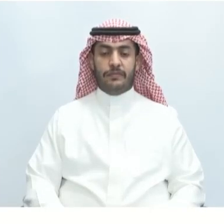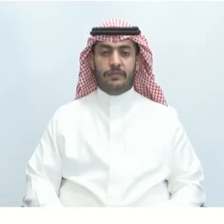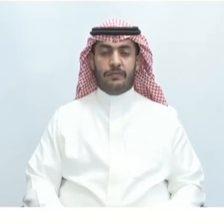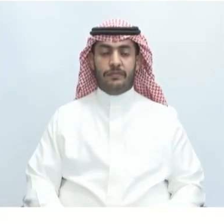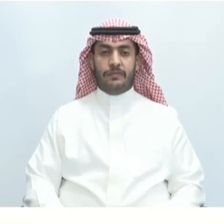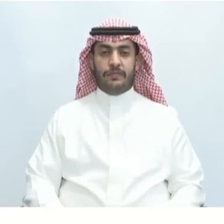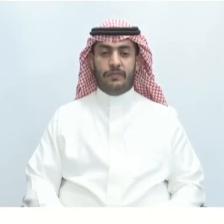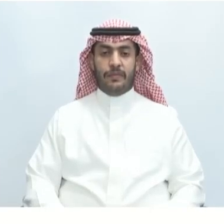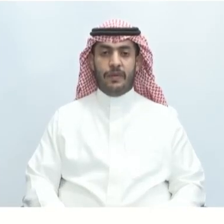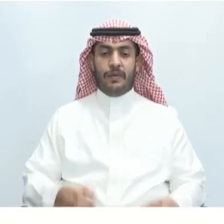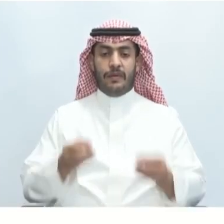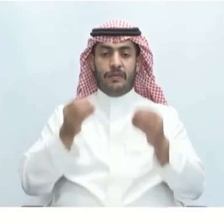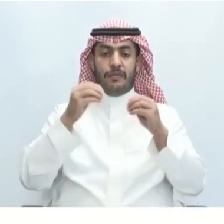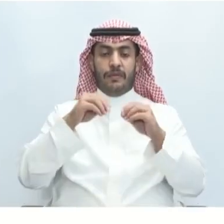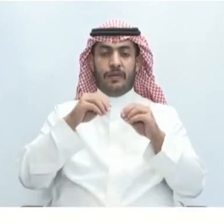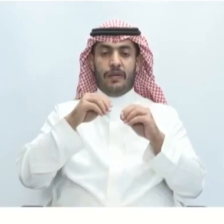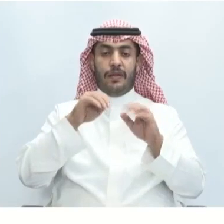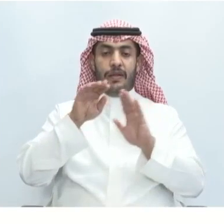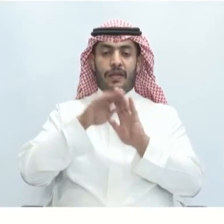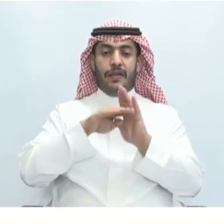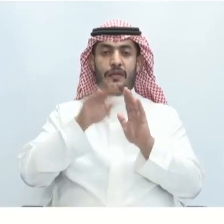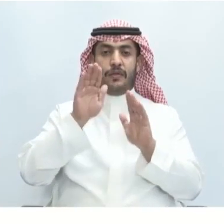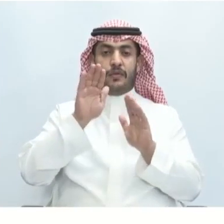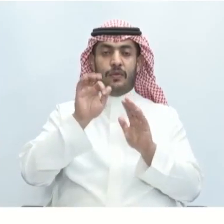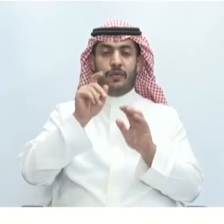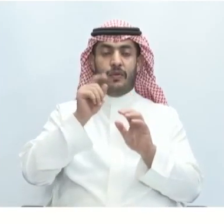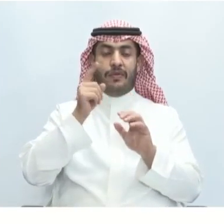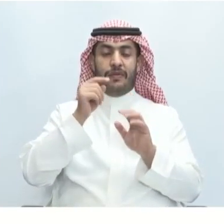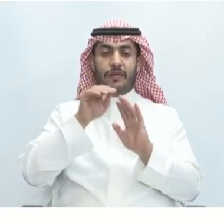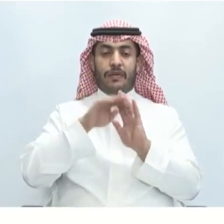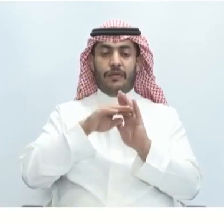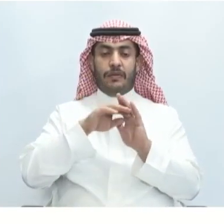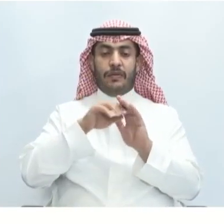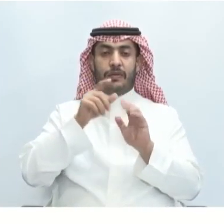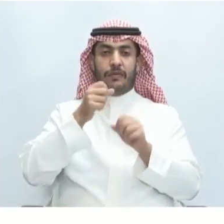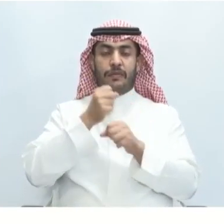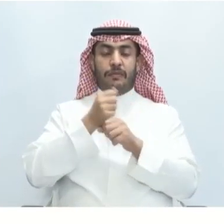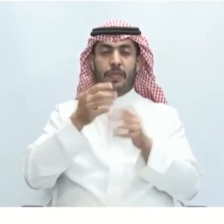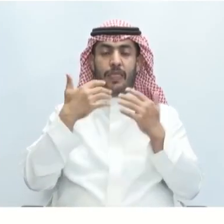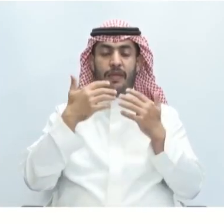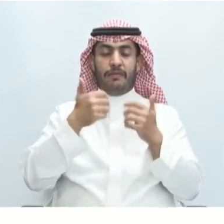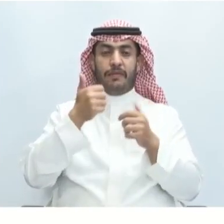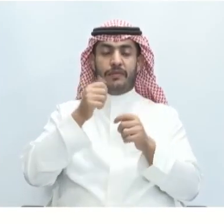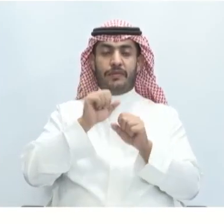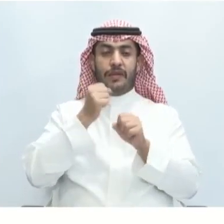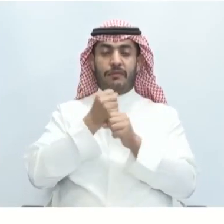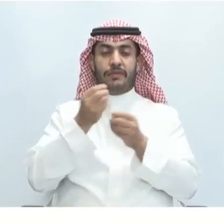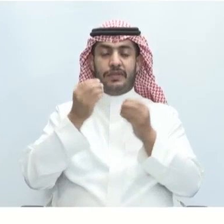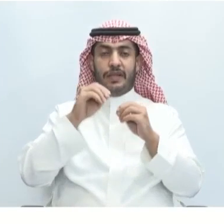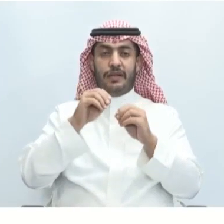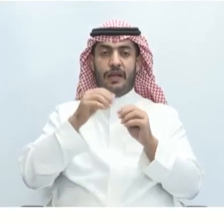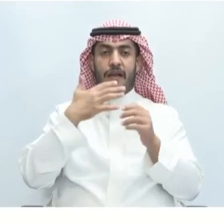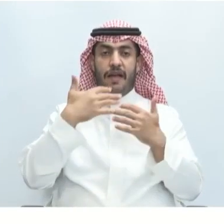بعد ذلك نهيئ اداه سولفر نحن تحدثنا قبل قليل عن العمل اليدوي ولكن بالتاكيد سولفر ستسهل علينا وتجعل العمل اكثر